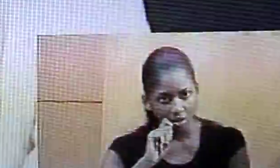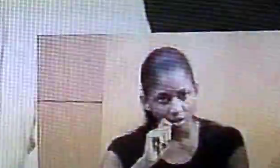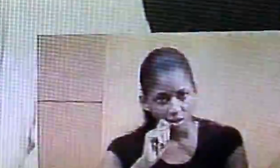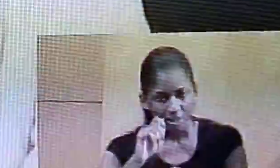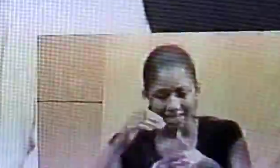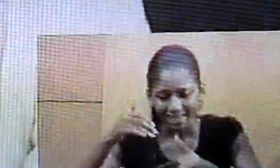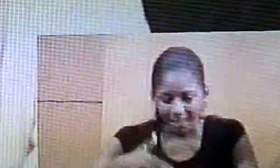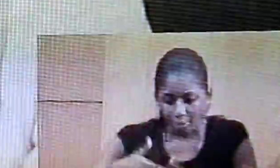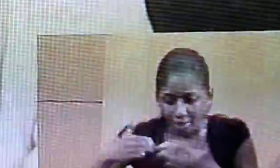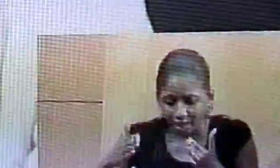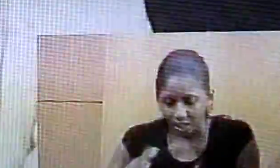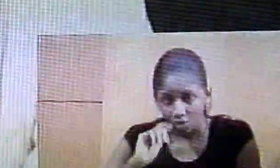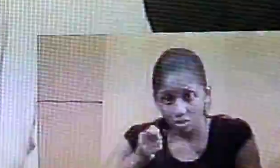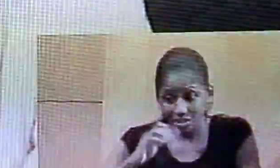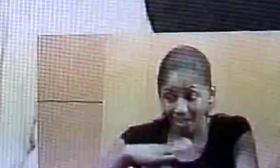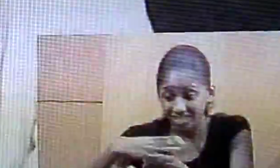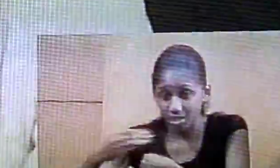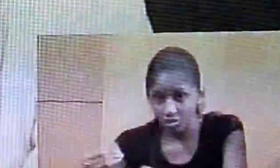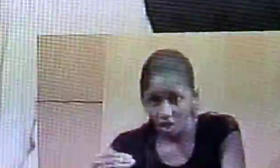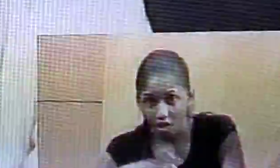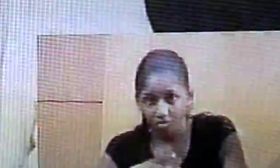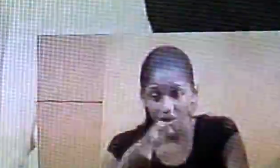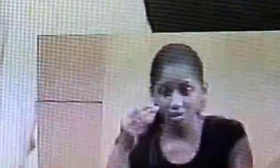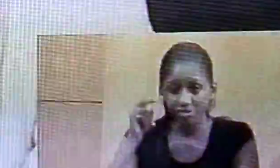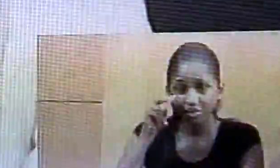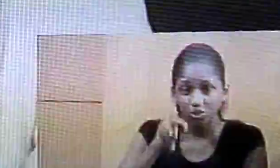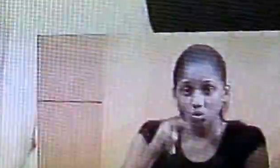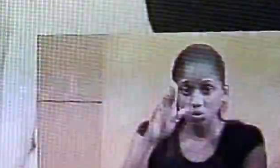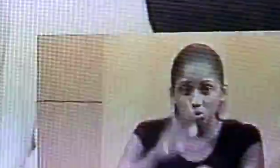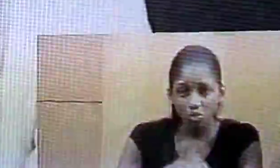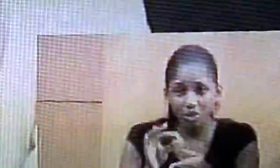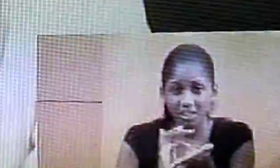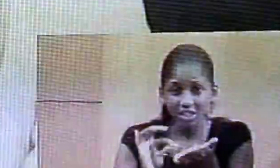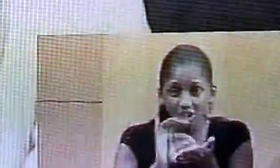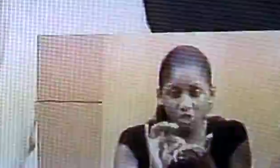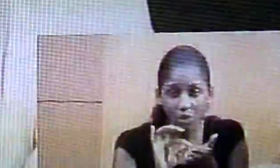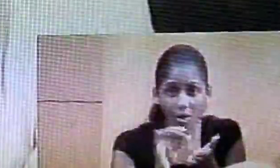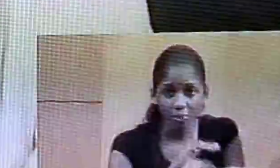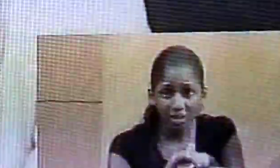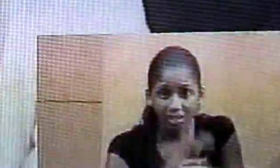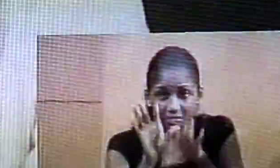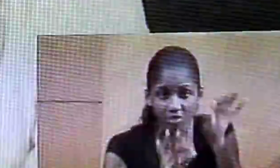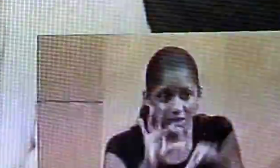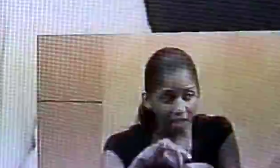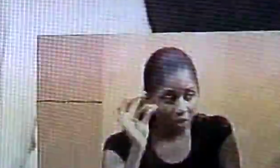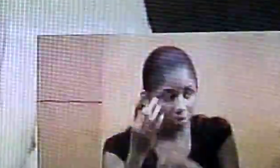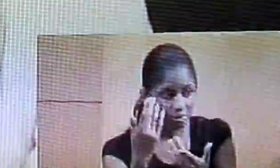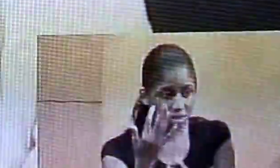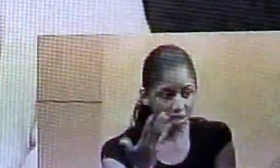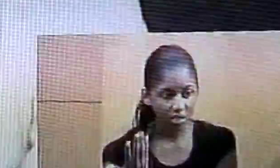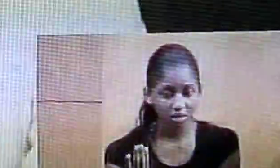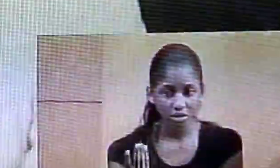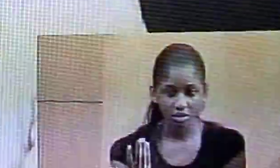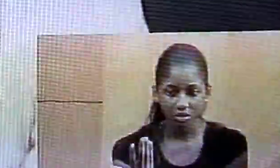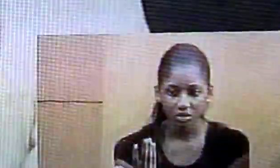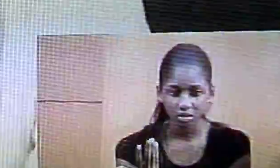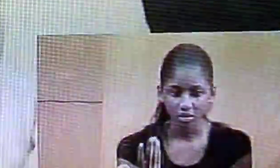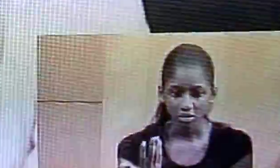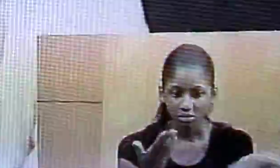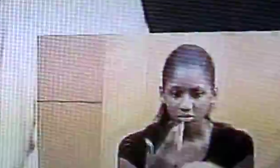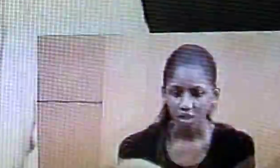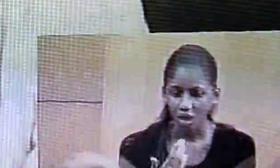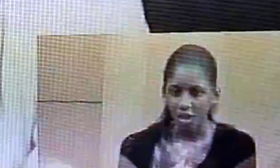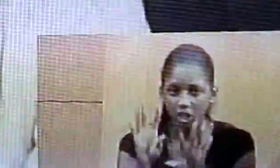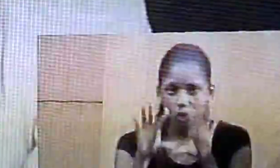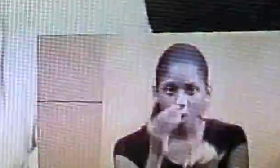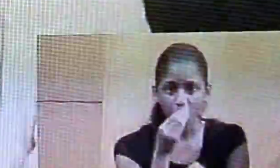d'audit extérieurs pour donner un regard sur les choix politiques stratégiques des élus martiniquais, que ces choix soient bons ou ne soient pas